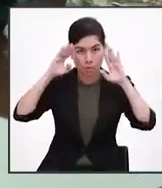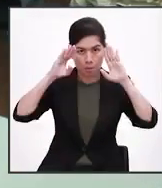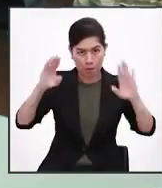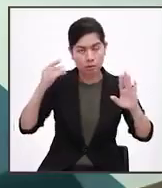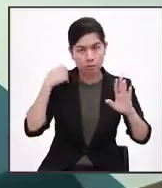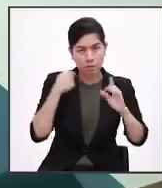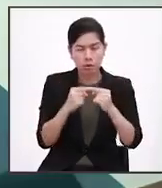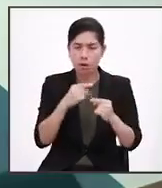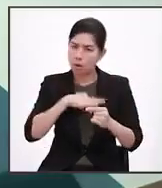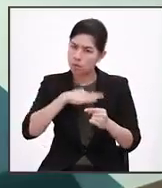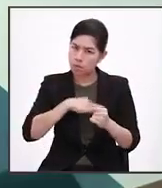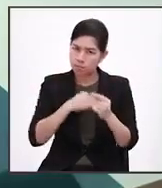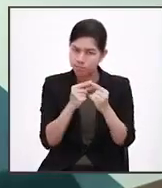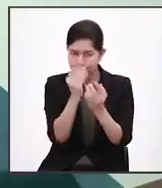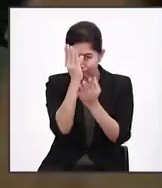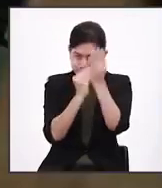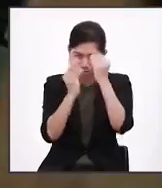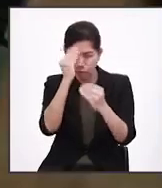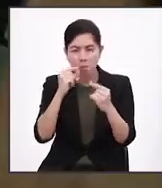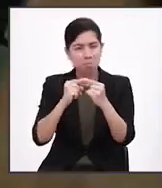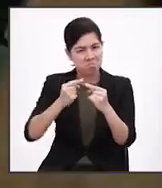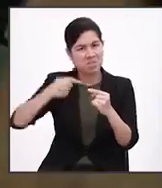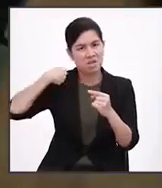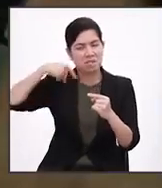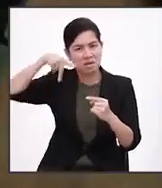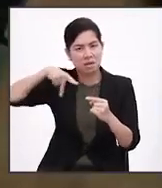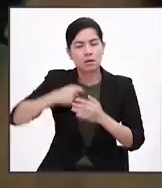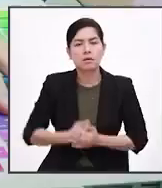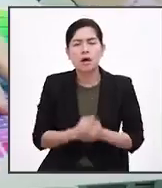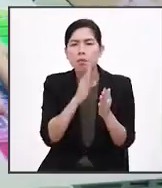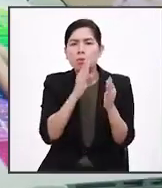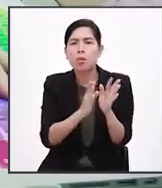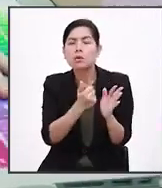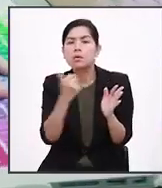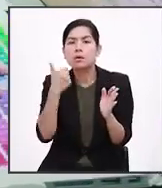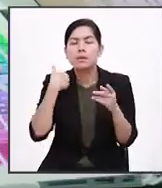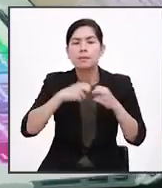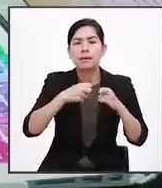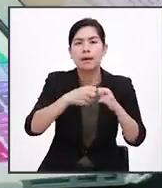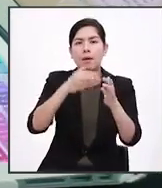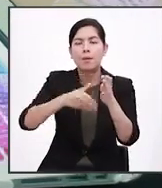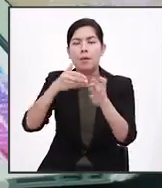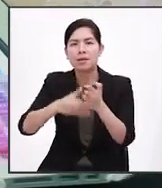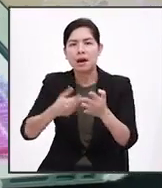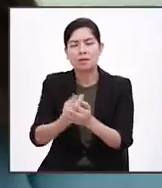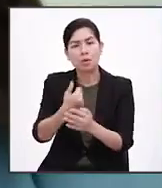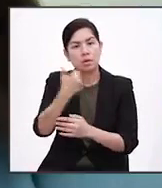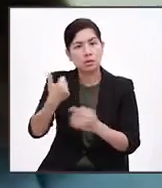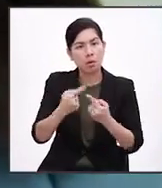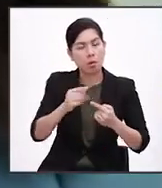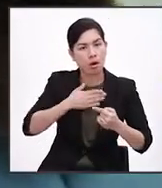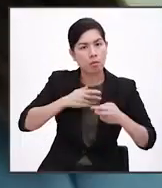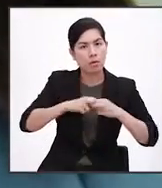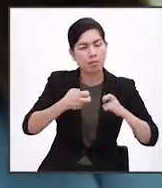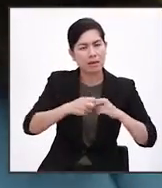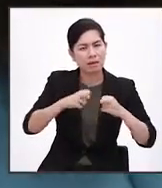าที่มันพิเศษกว่าคนอื่นๆมากกว่าเพราะว่าอย่างคนอื่นทั่วไปก็อาจจะมีอุปสรรคในด้านอื่นๆแต่ของทันอาจจะเจออุปสรรค